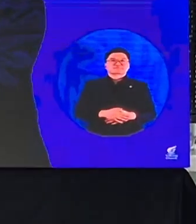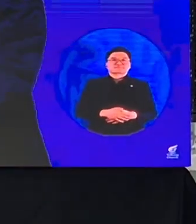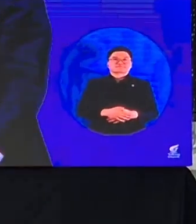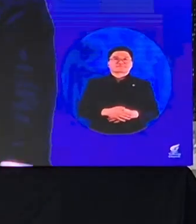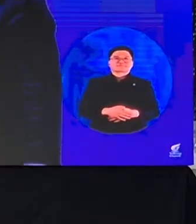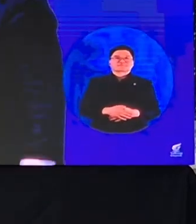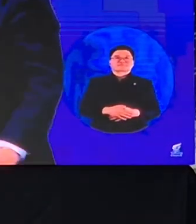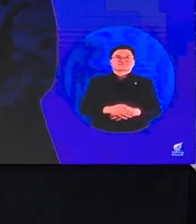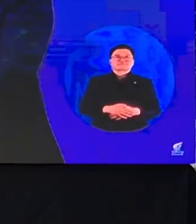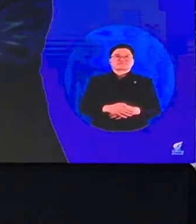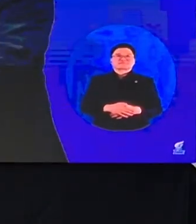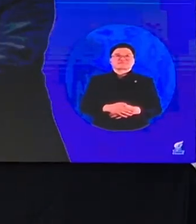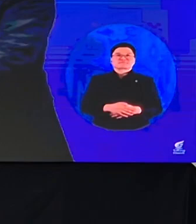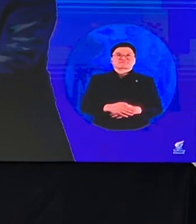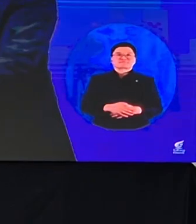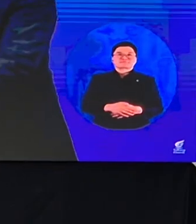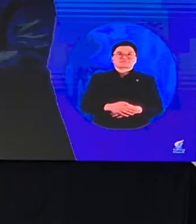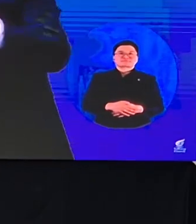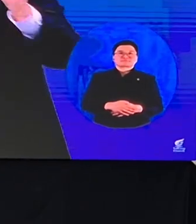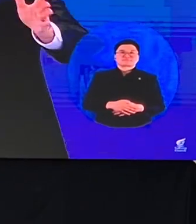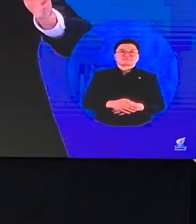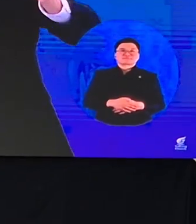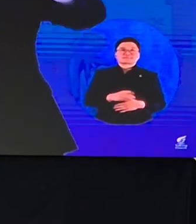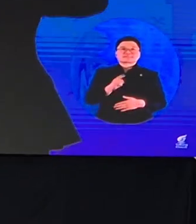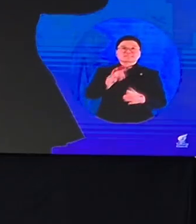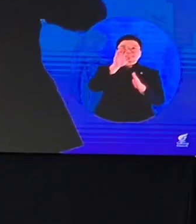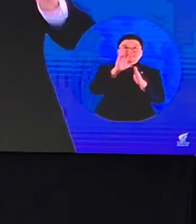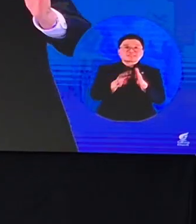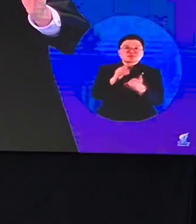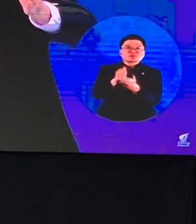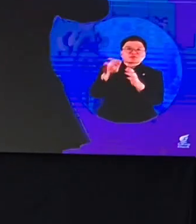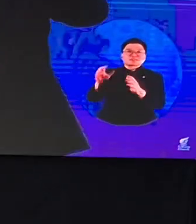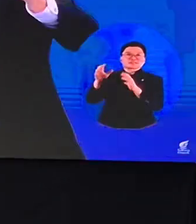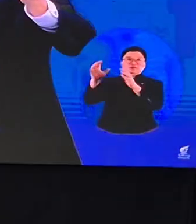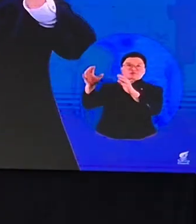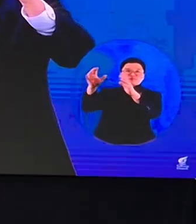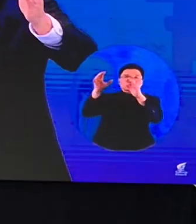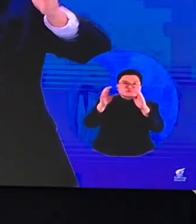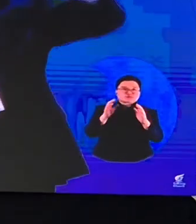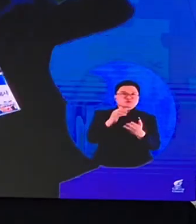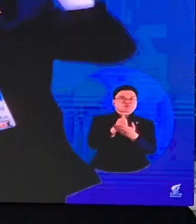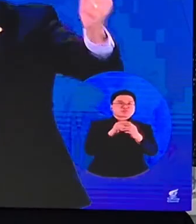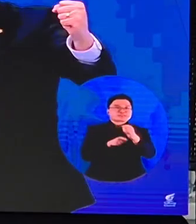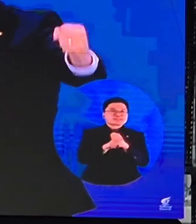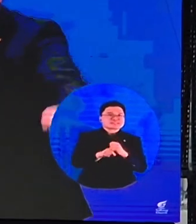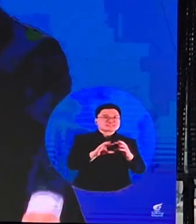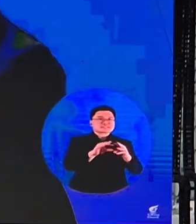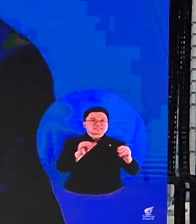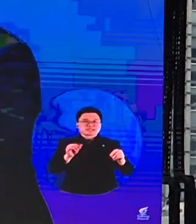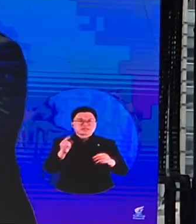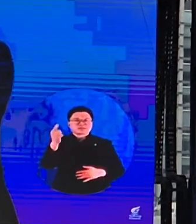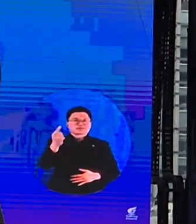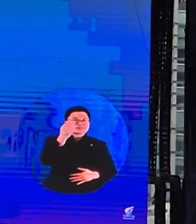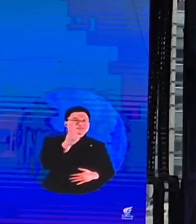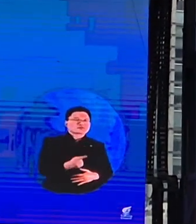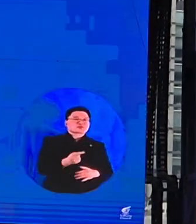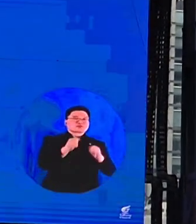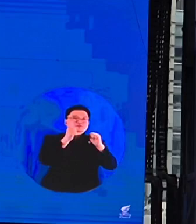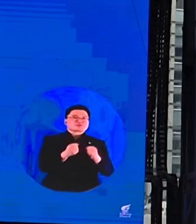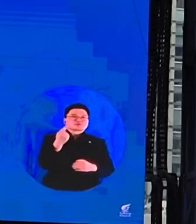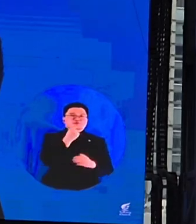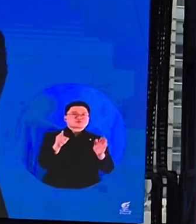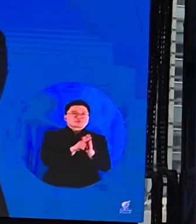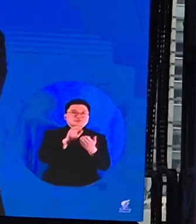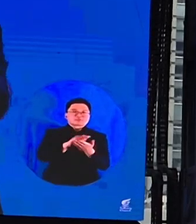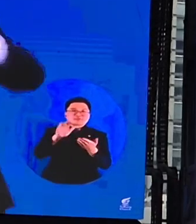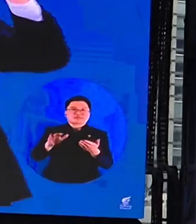and his will shall be done. 바로 그때 주님의 나라가 이루고 주님의 뜻이 이 땅 가운데 이루어질 줄 믿습니다. For